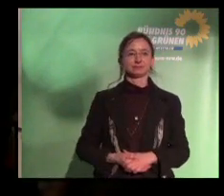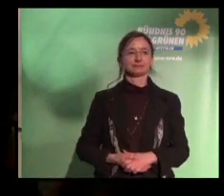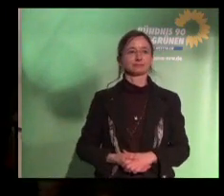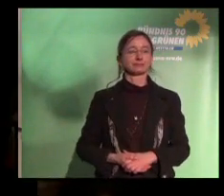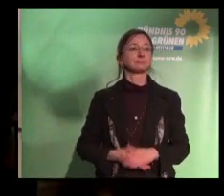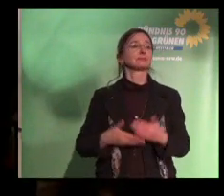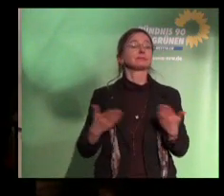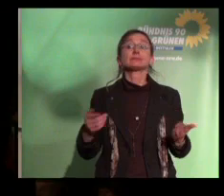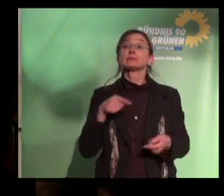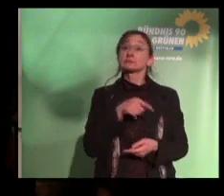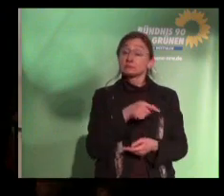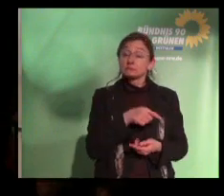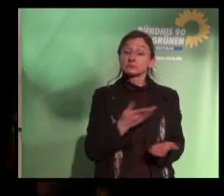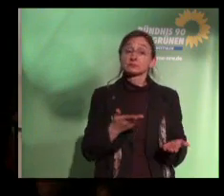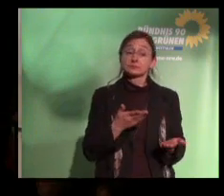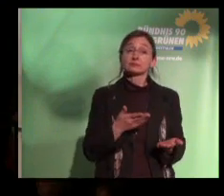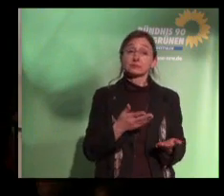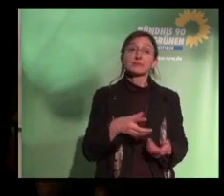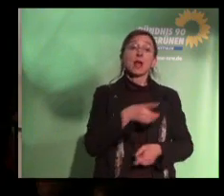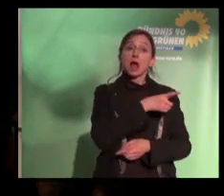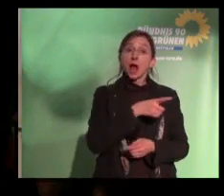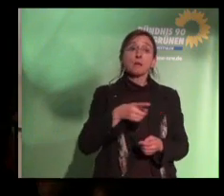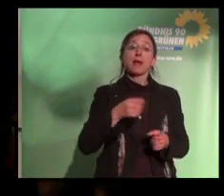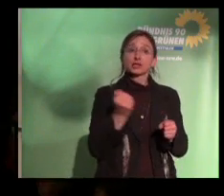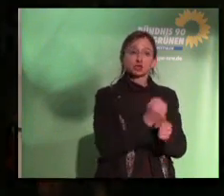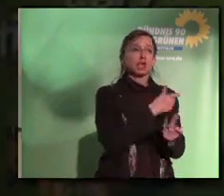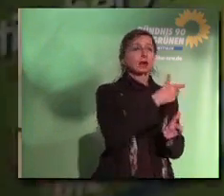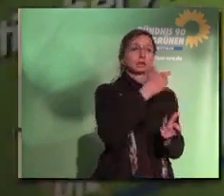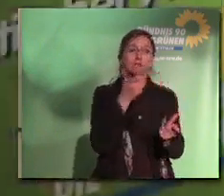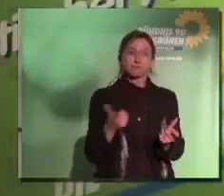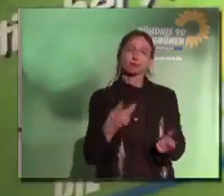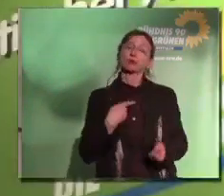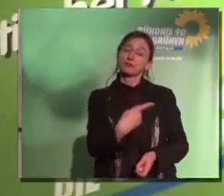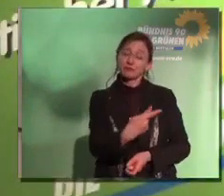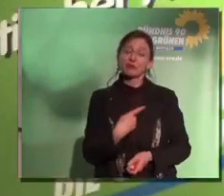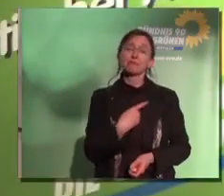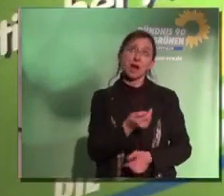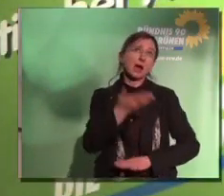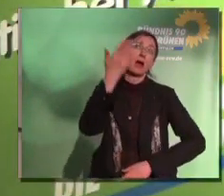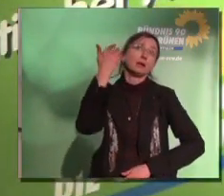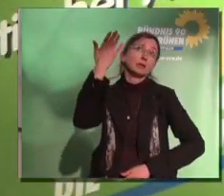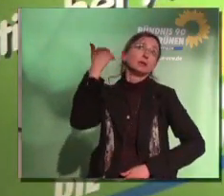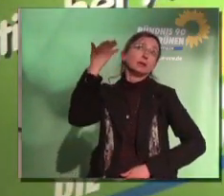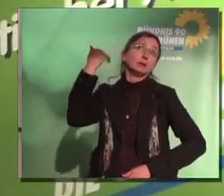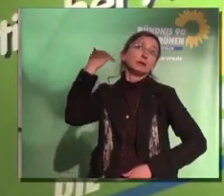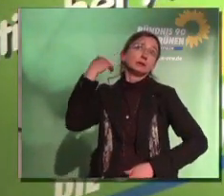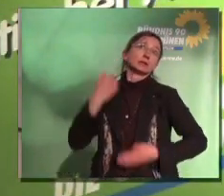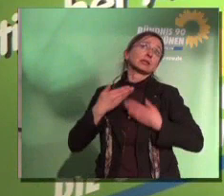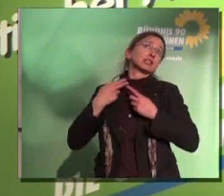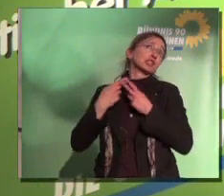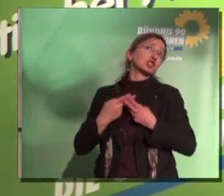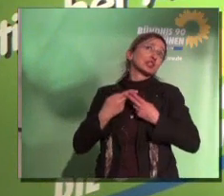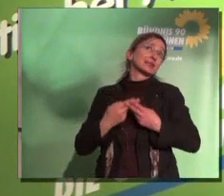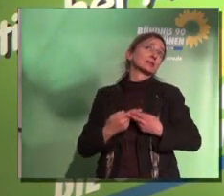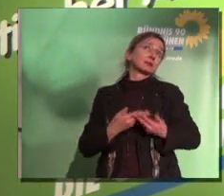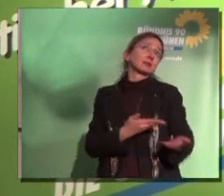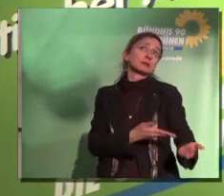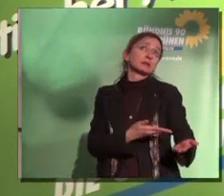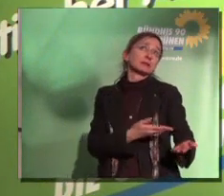Der Peer Steinbrück. Und ich, wir haben ja eine Geschichte, ja? Das war mein Ministerkollege,